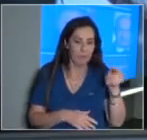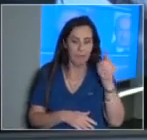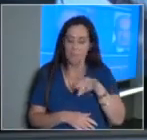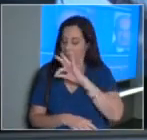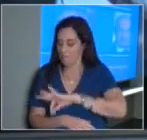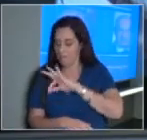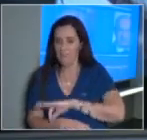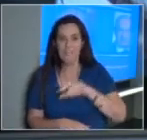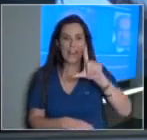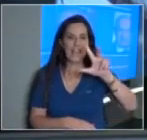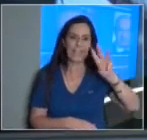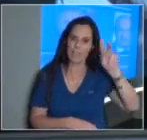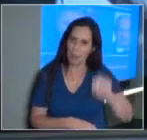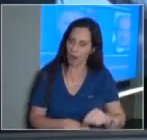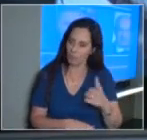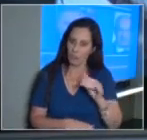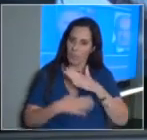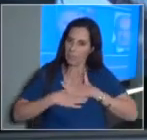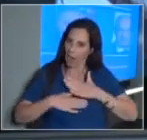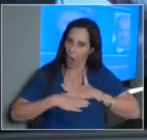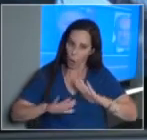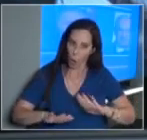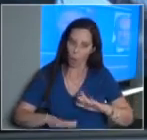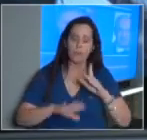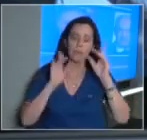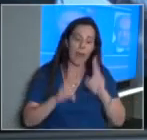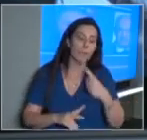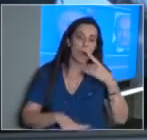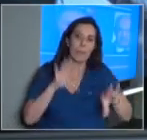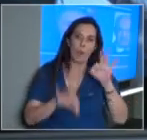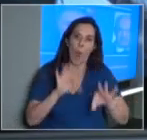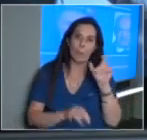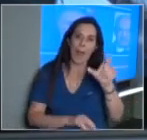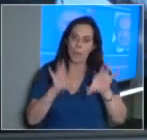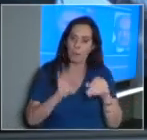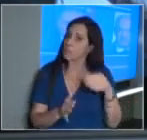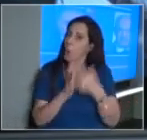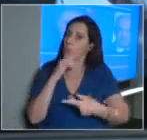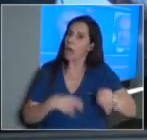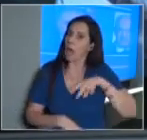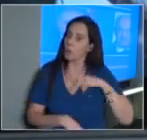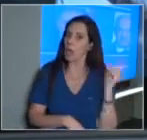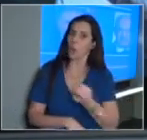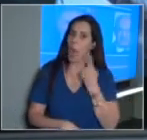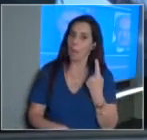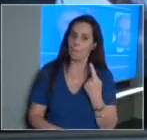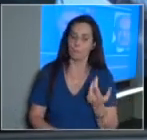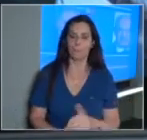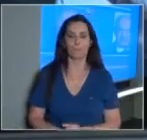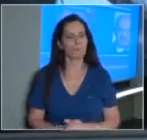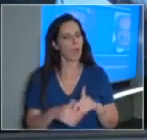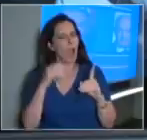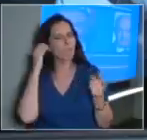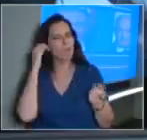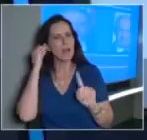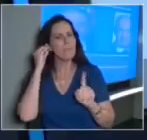דרך ליברמן וליצמן, קחו אחריות, שתו מים, תנשמו עמוק, תפסיקו לדבר על בחירות, זה חוסר אחריות כלפי הציבור וכלפי המדינה. אבל